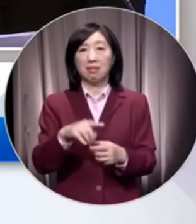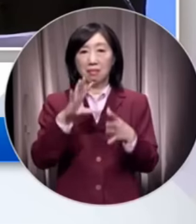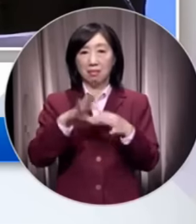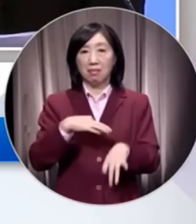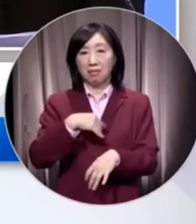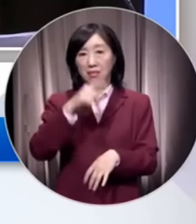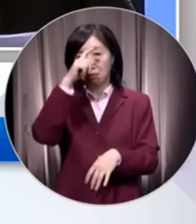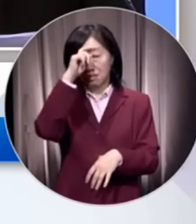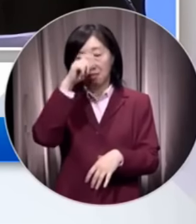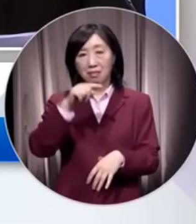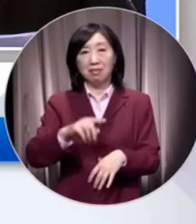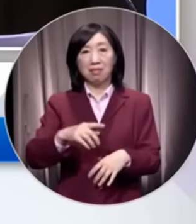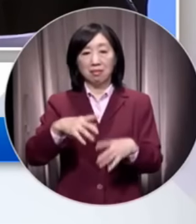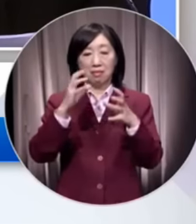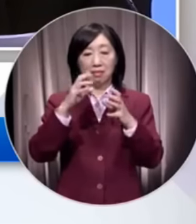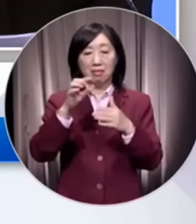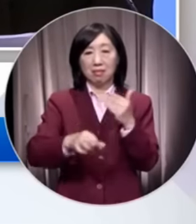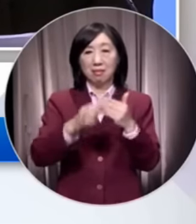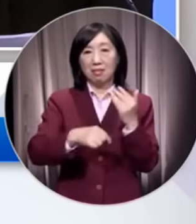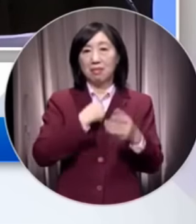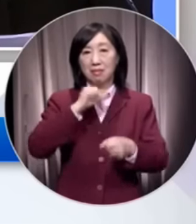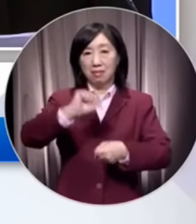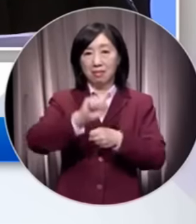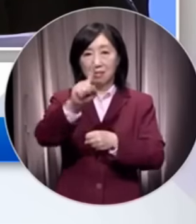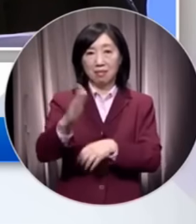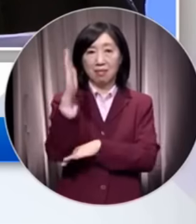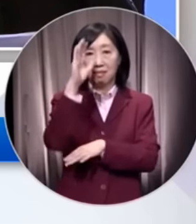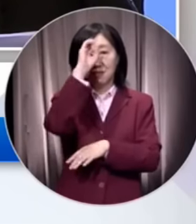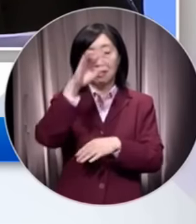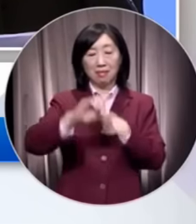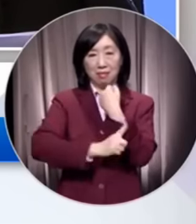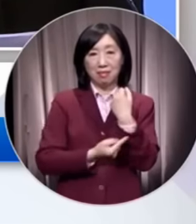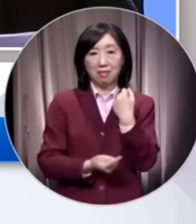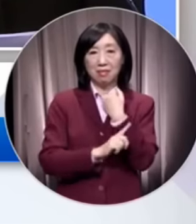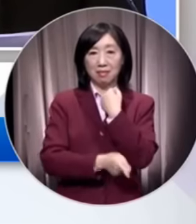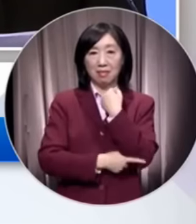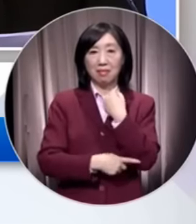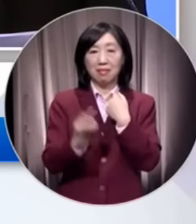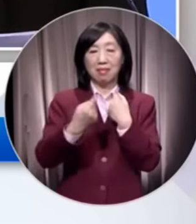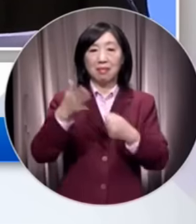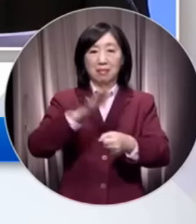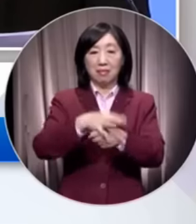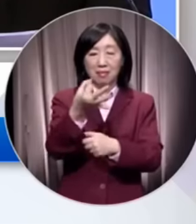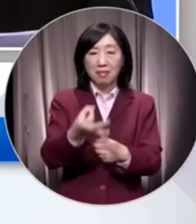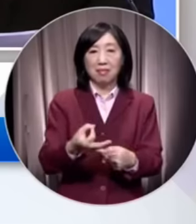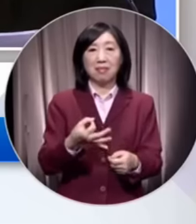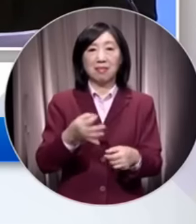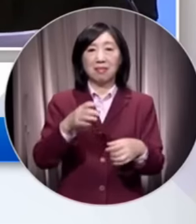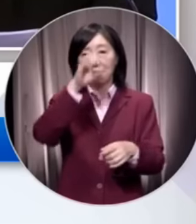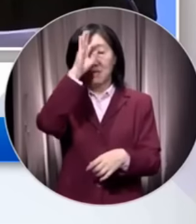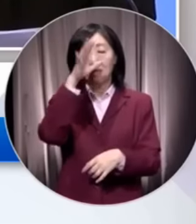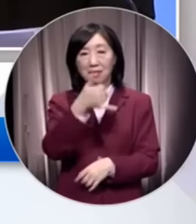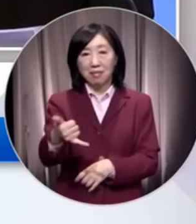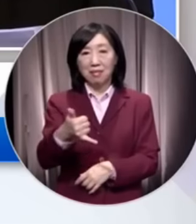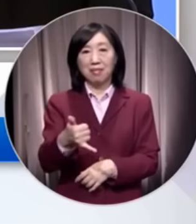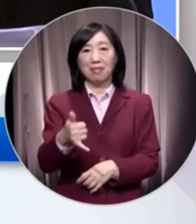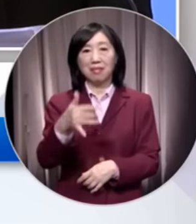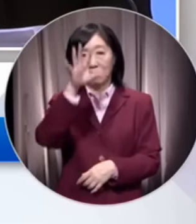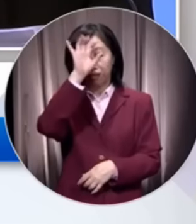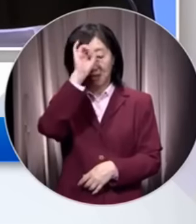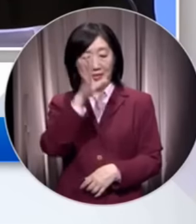张要制定政党法，让政党只能以政治现金、政党补助金、党员收入、党员党费为